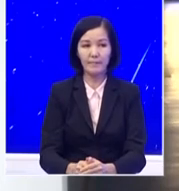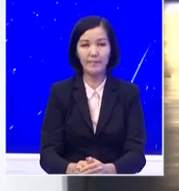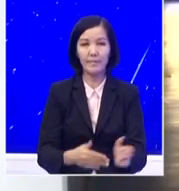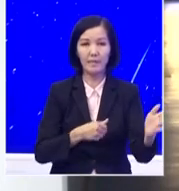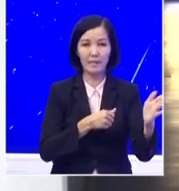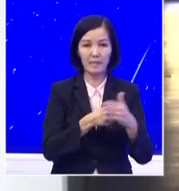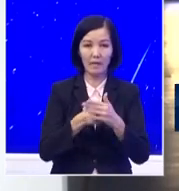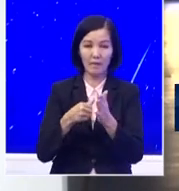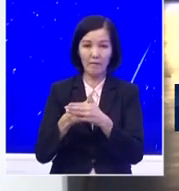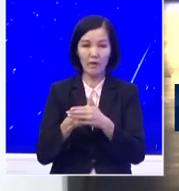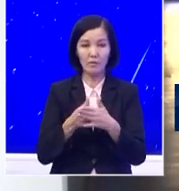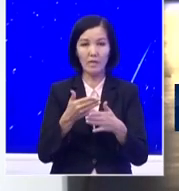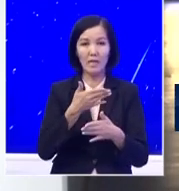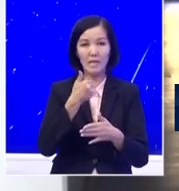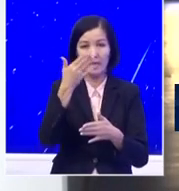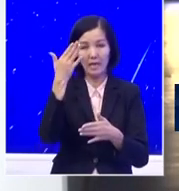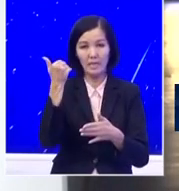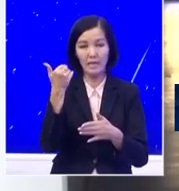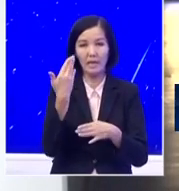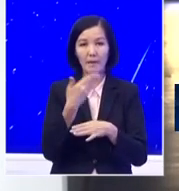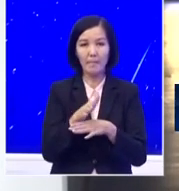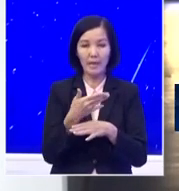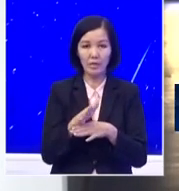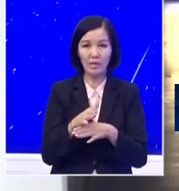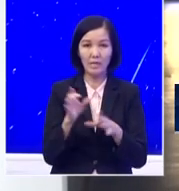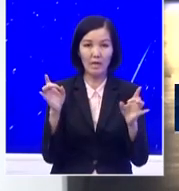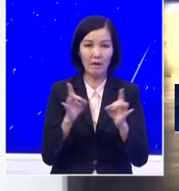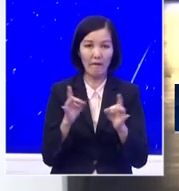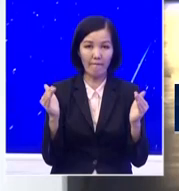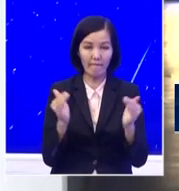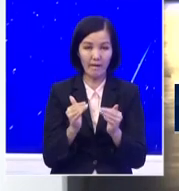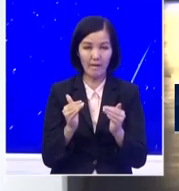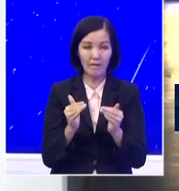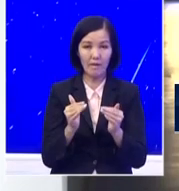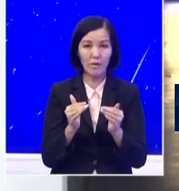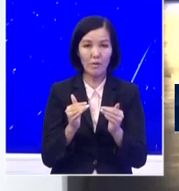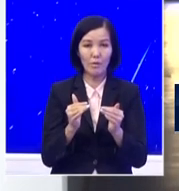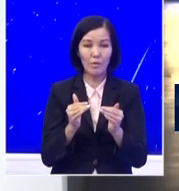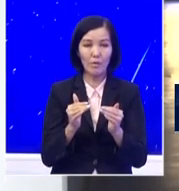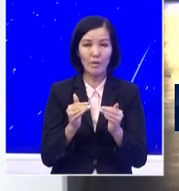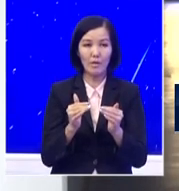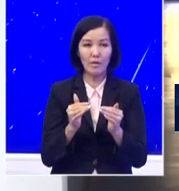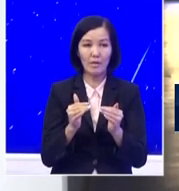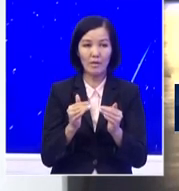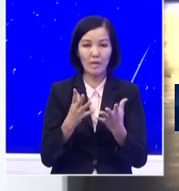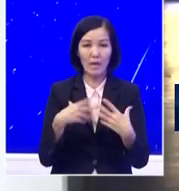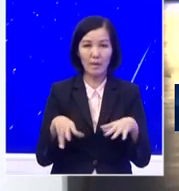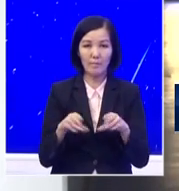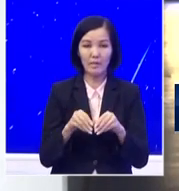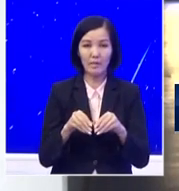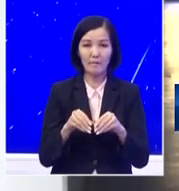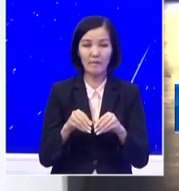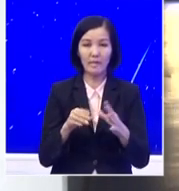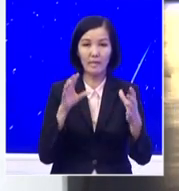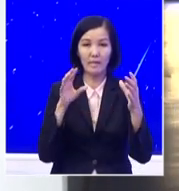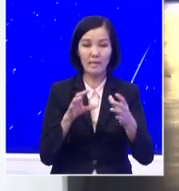Закрываются летние площадки у кафе, ну, общепитов, и общественный транспорт приостанавливает